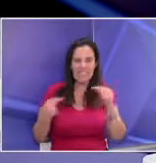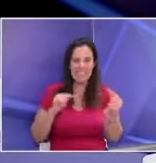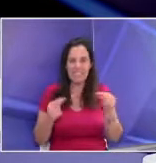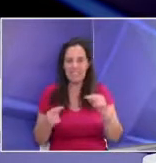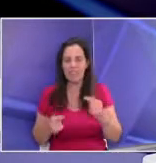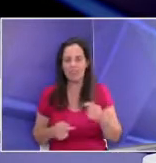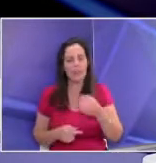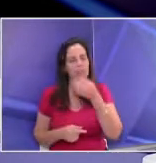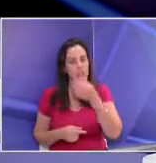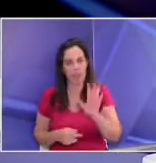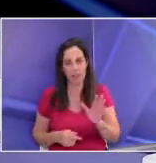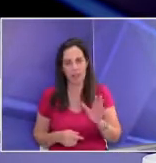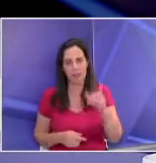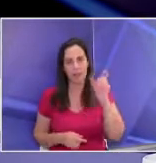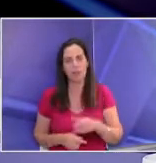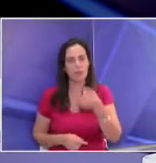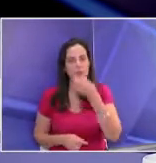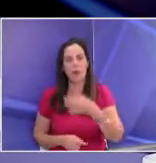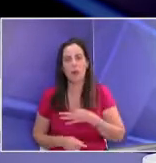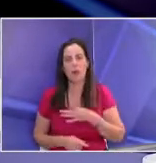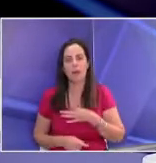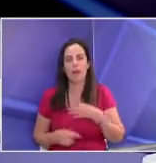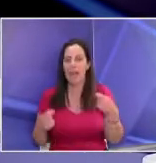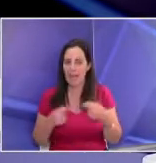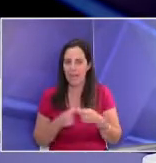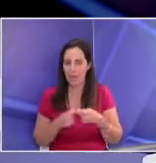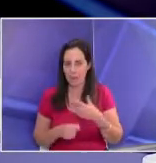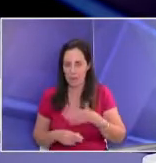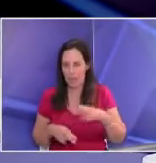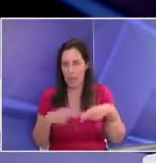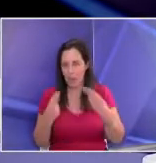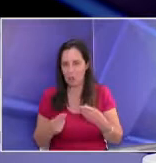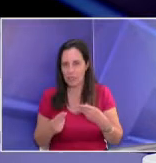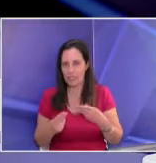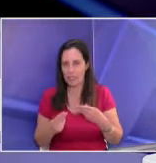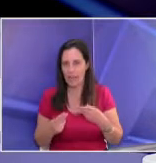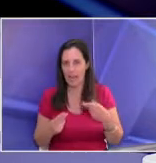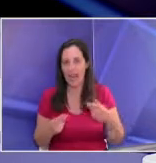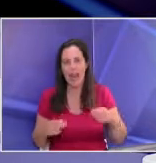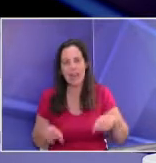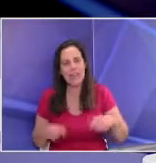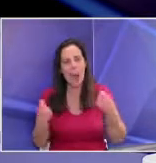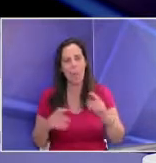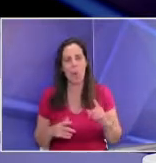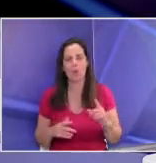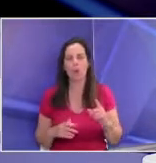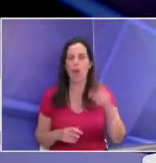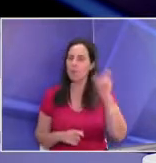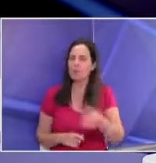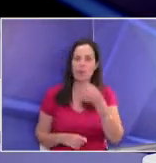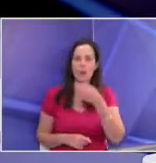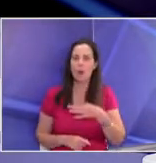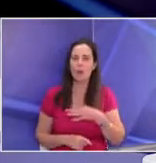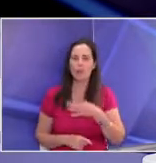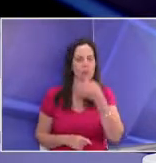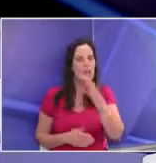בין לבין. השאלה, תראו, אנשים שואלים אותנו לגבי, אני רוצה רגע לחזור לעניין יצירות תרבות, הפתיחות וכו' וכו', ואנשים שואלים אותנו